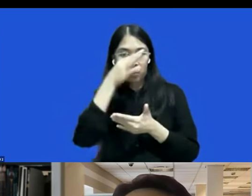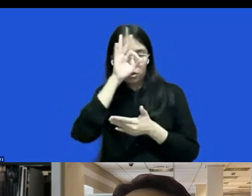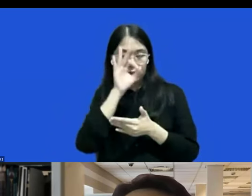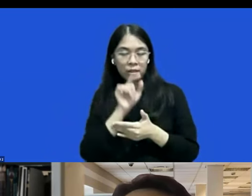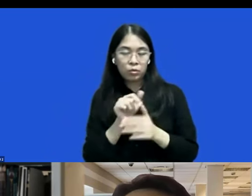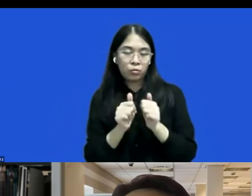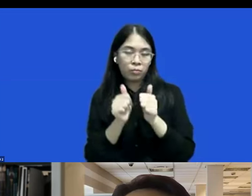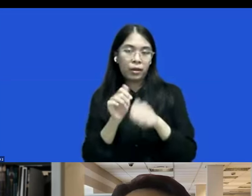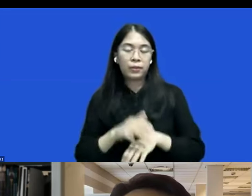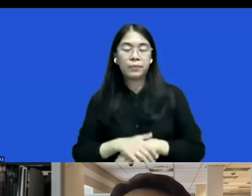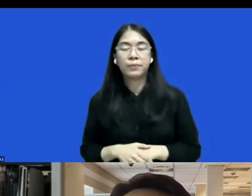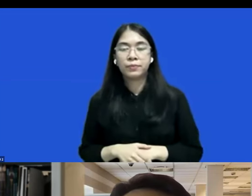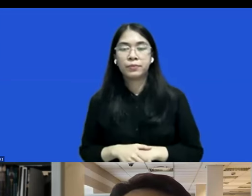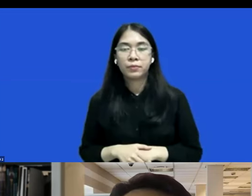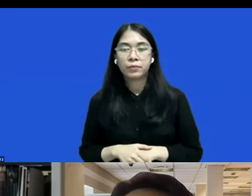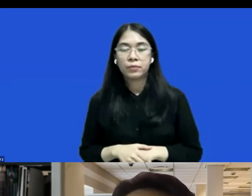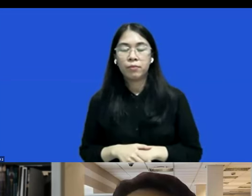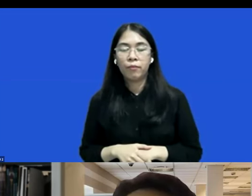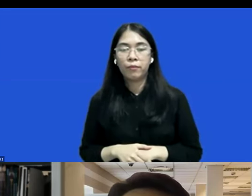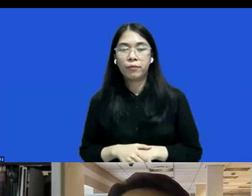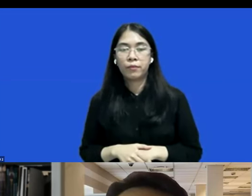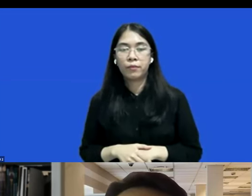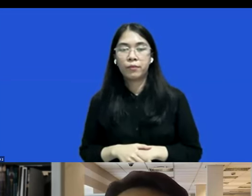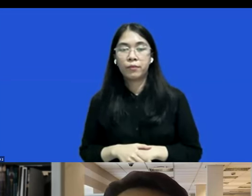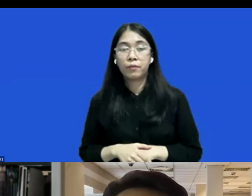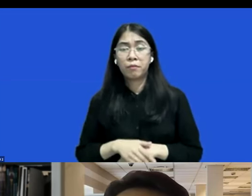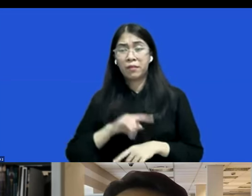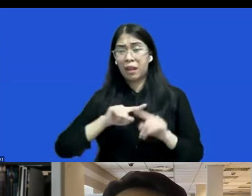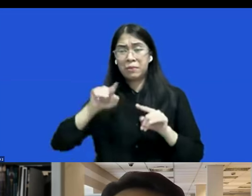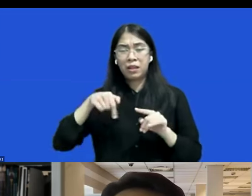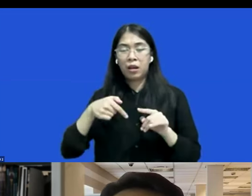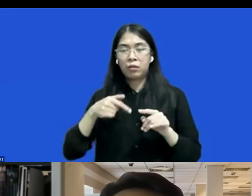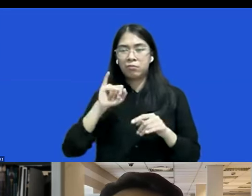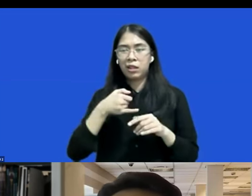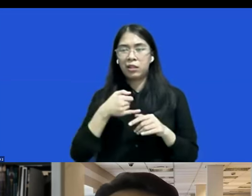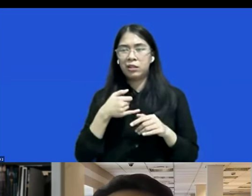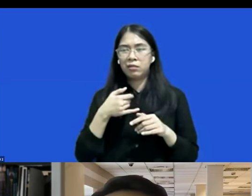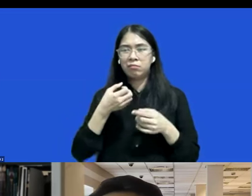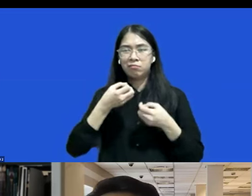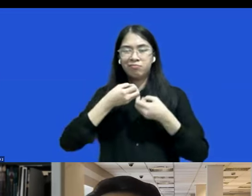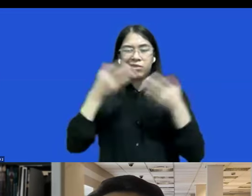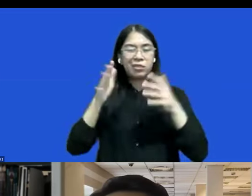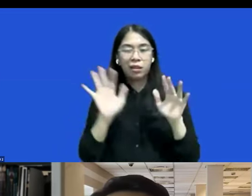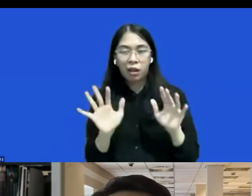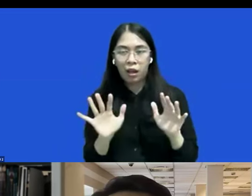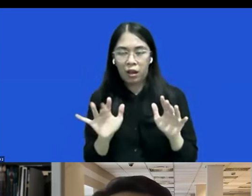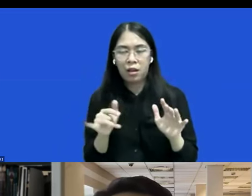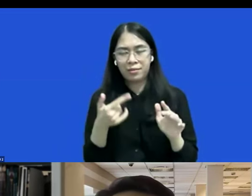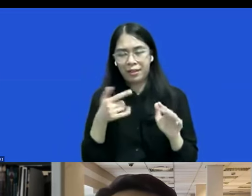Gitu. Nah, sekarang jadi bias, jadi bingung gitu ya. Kalau saya rujuk saja ke situ